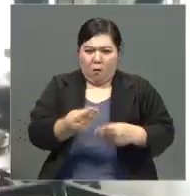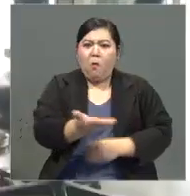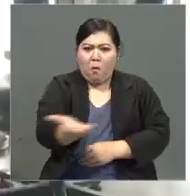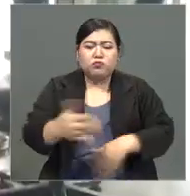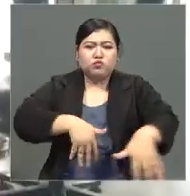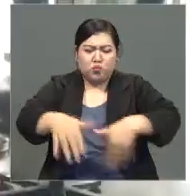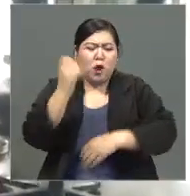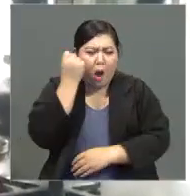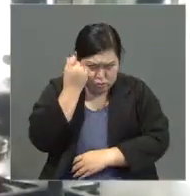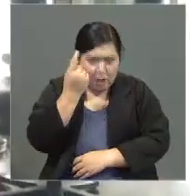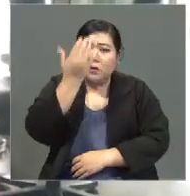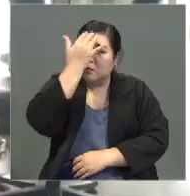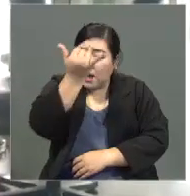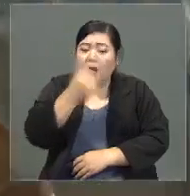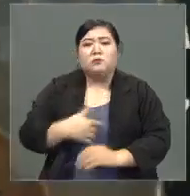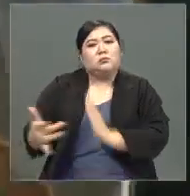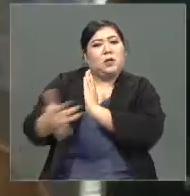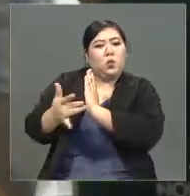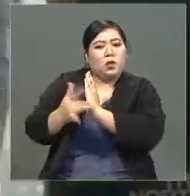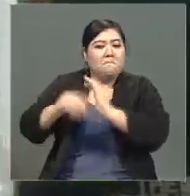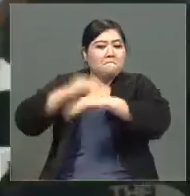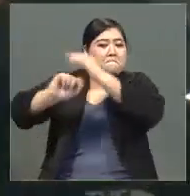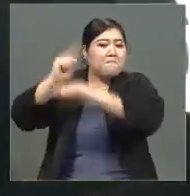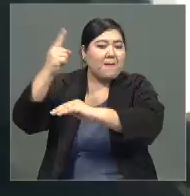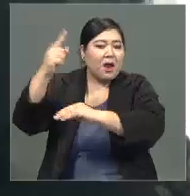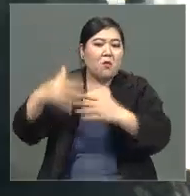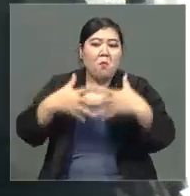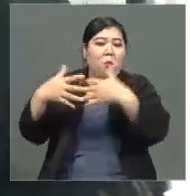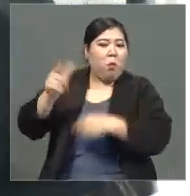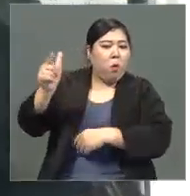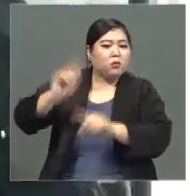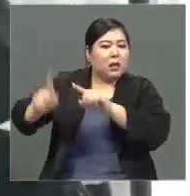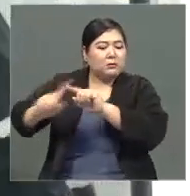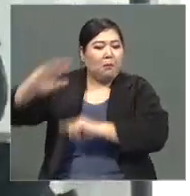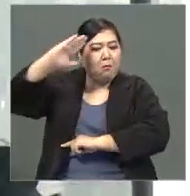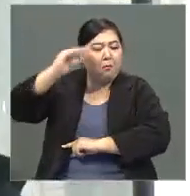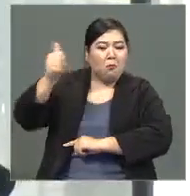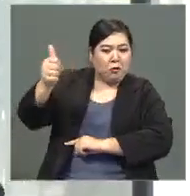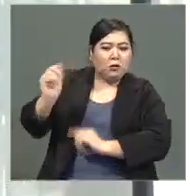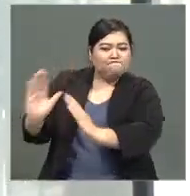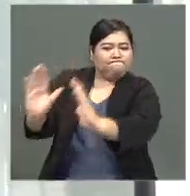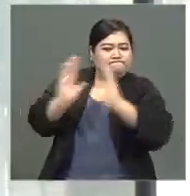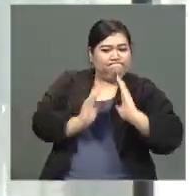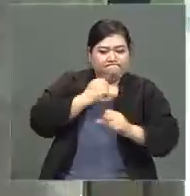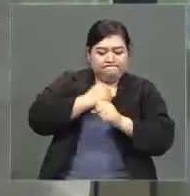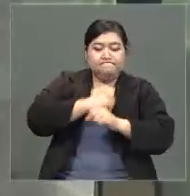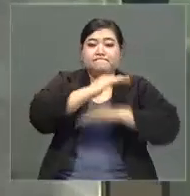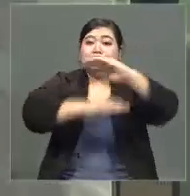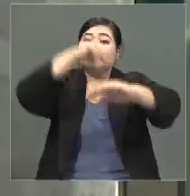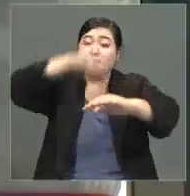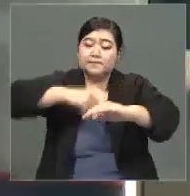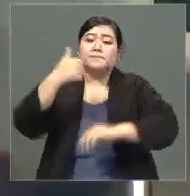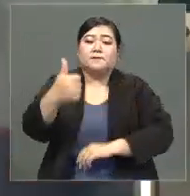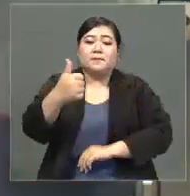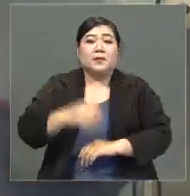ากประชาชนด้วยเนื่องจากจะได้รับเทคโนโลยีที่มีความเจริญจากกองทัพที่มีความทันสมัยเพื่อพัฒนากองทัพโดยในเดือนกันยายนนี้